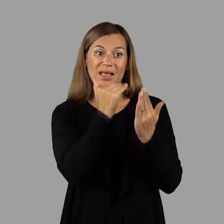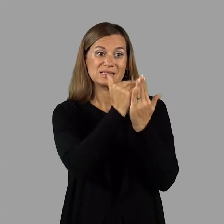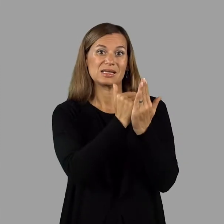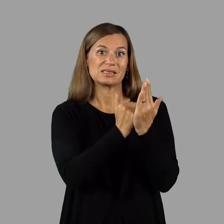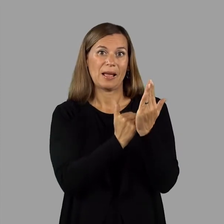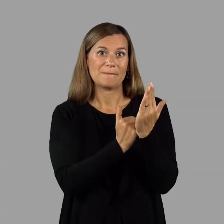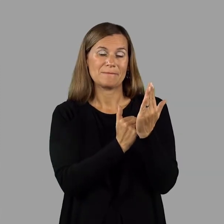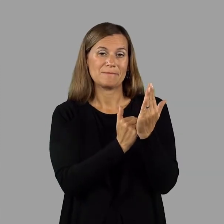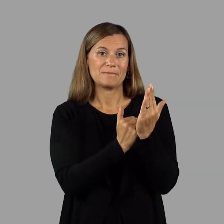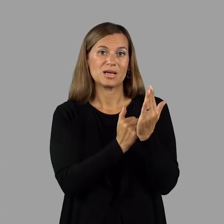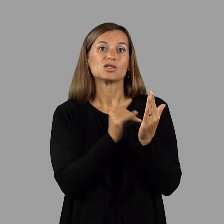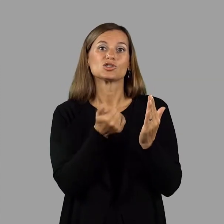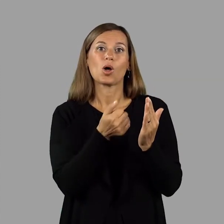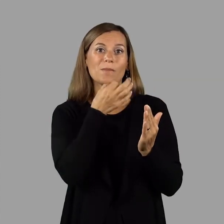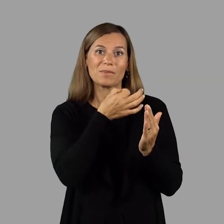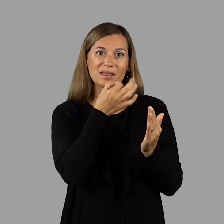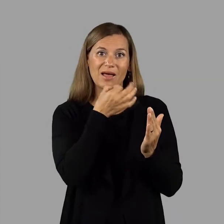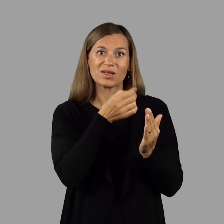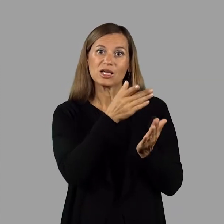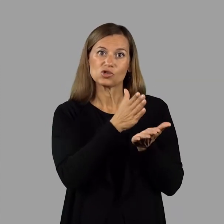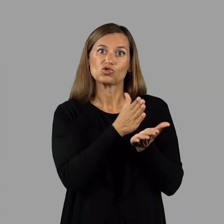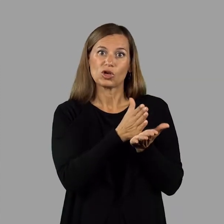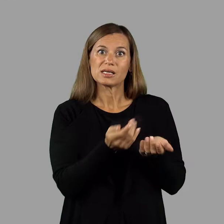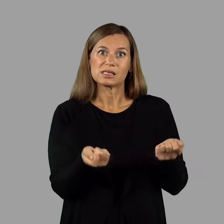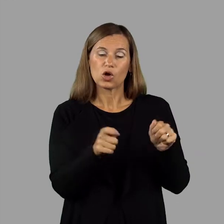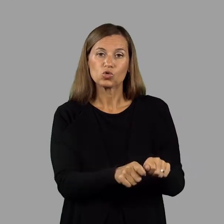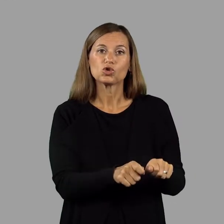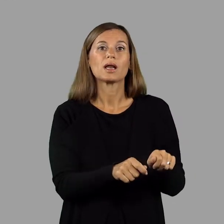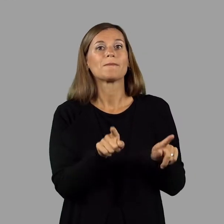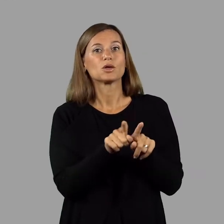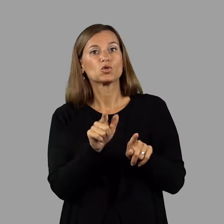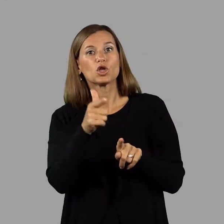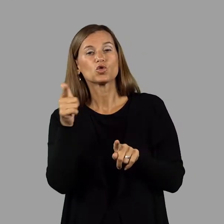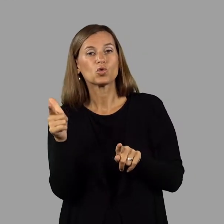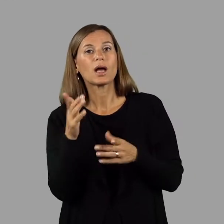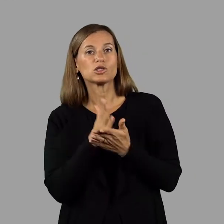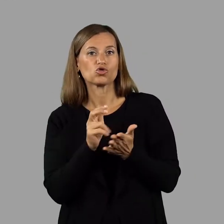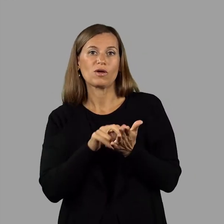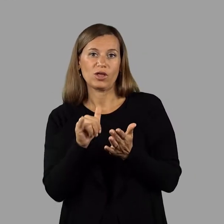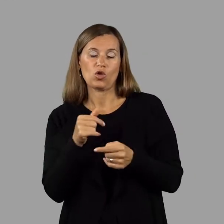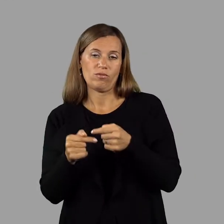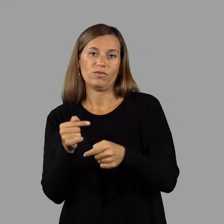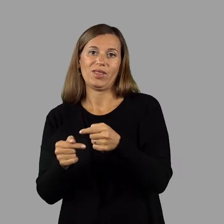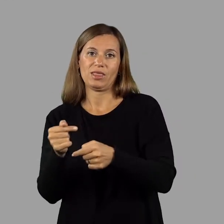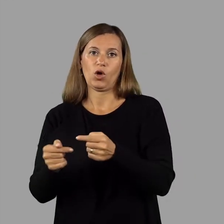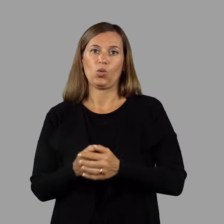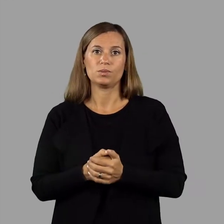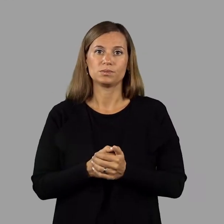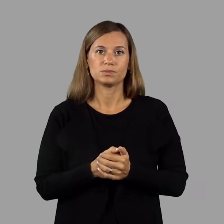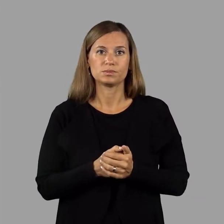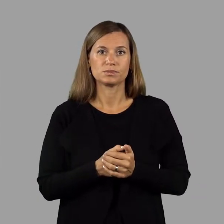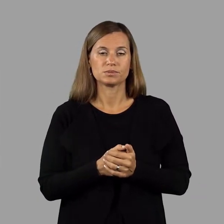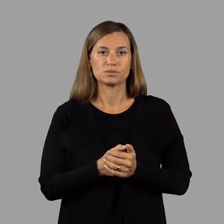Na seznamu vidi tako predavanja, ki so že zaključena, kot tudi tista, ki so še v teku.